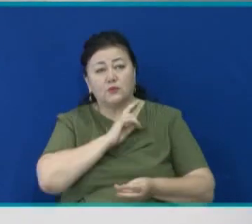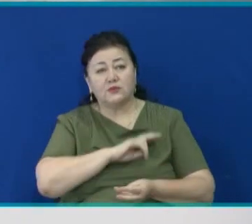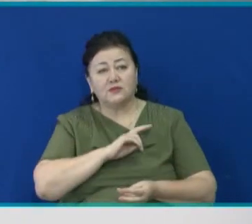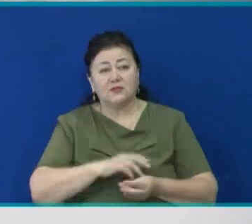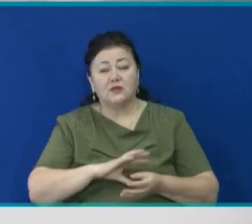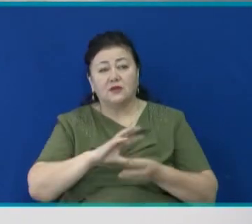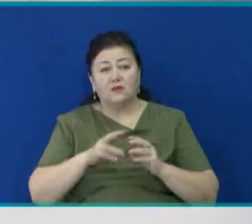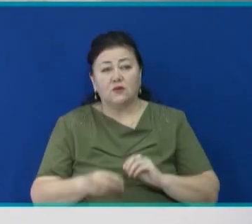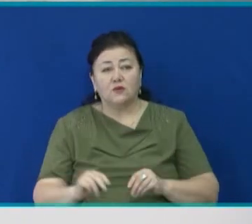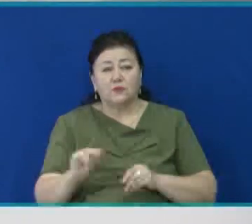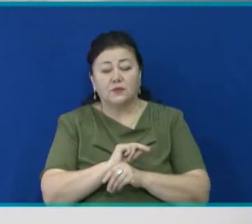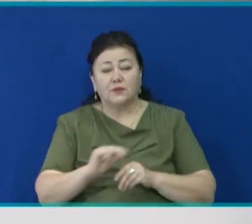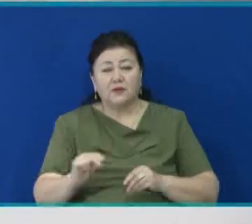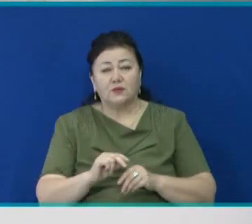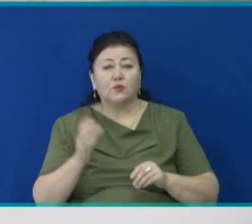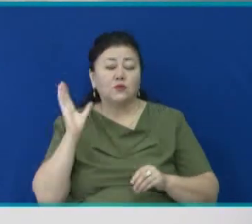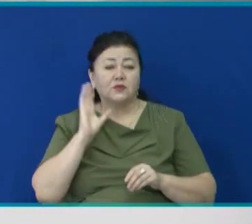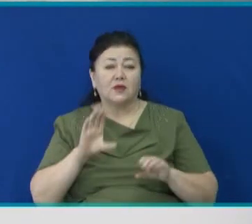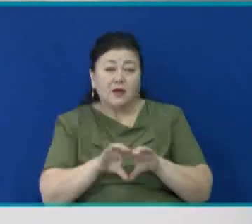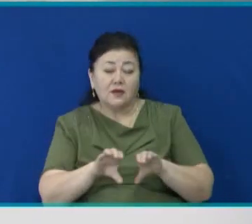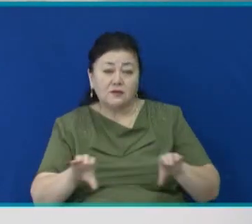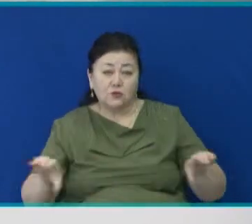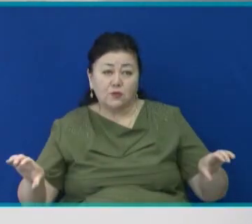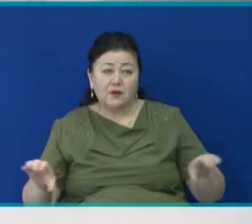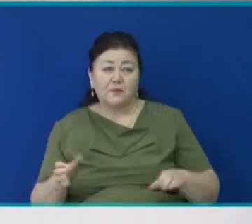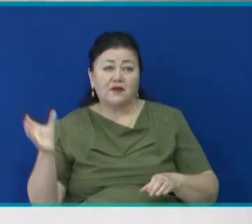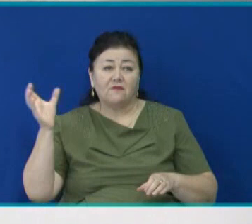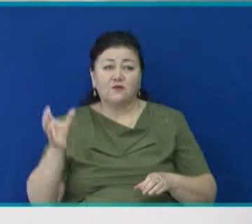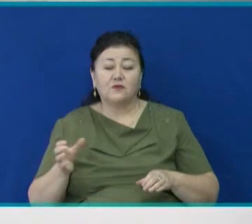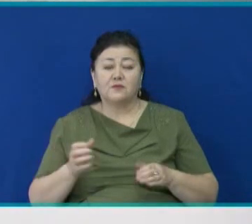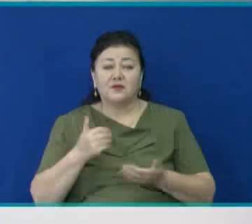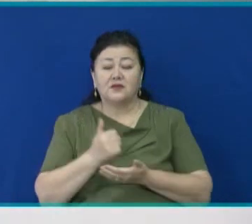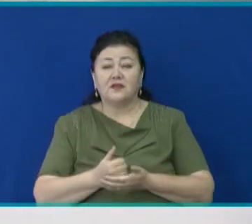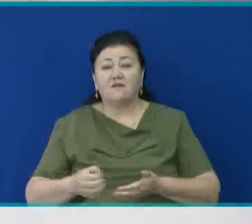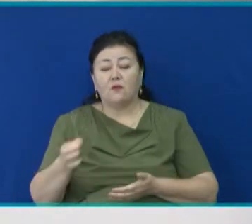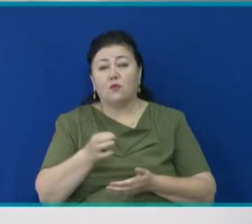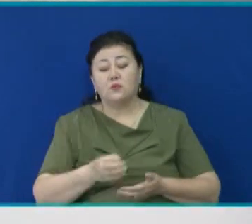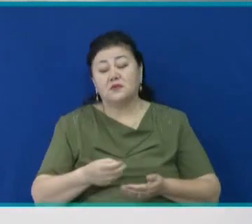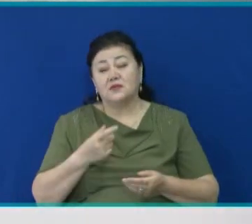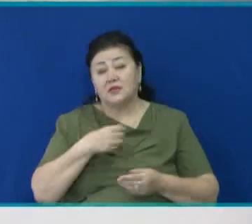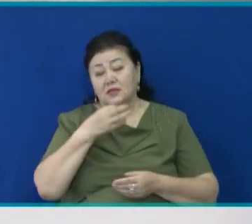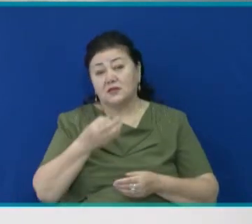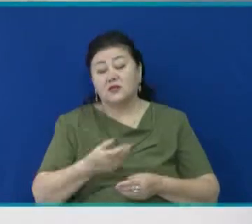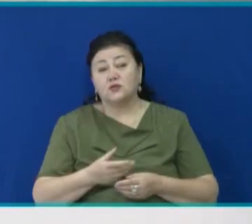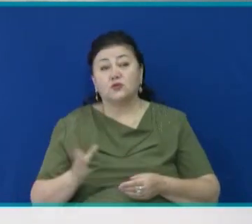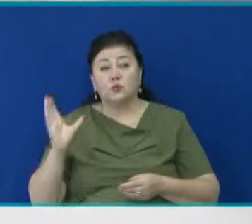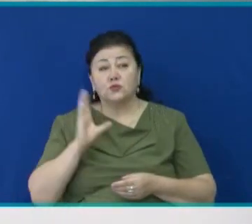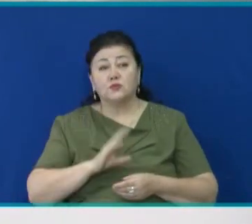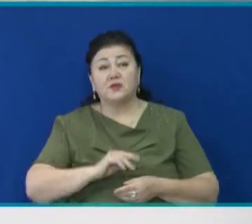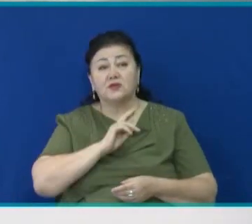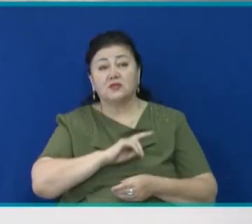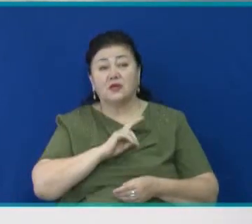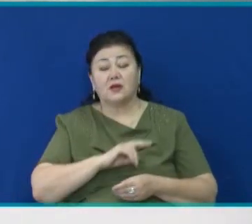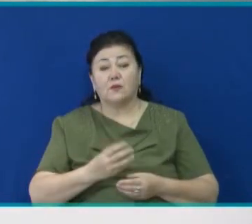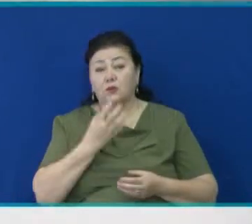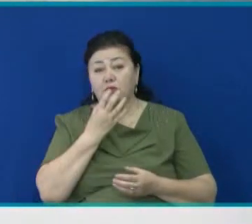ведутся работы по монтажу трубопроводов и газопроводов. Глава региона Нурлан Уранхаев дал положительную оценку ходу работ и поручил завершить